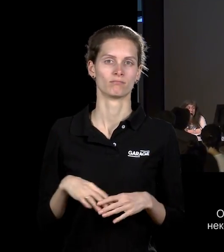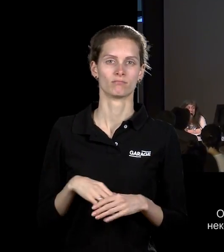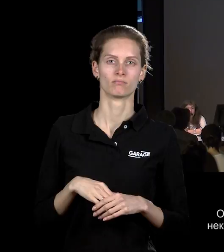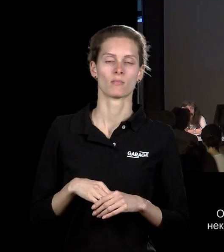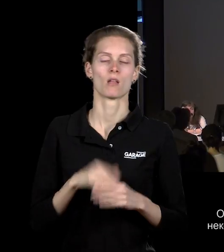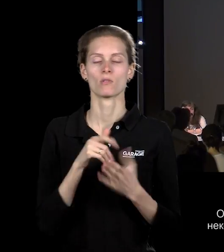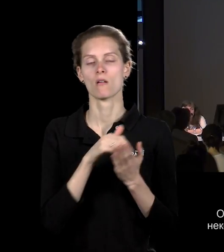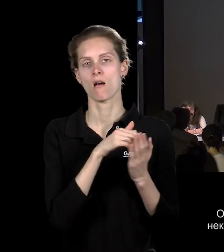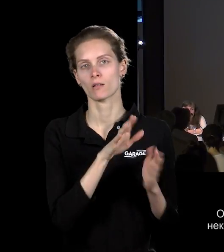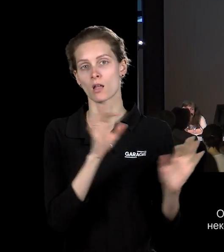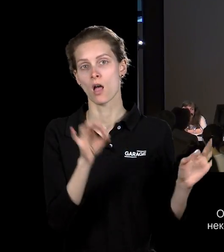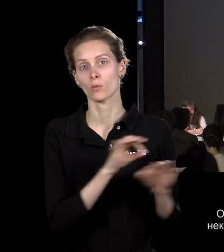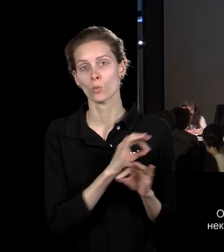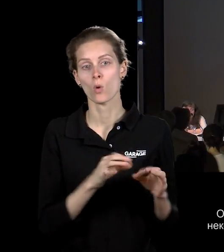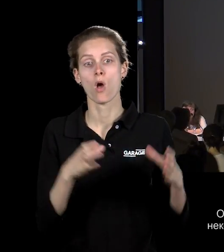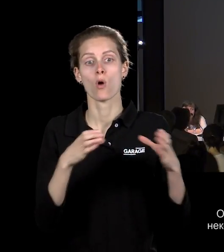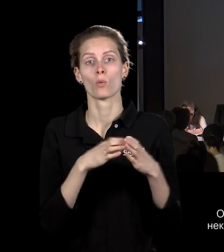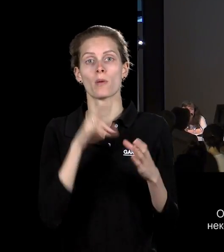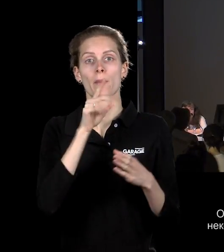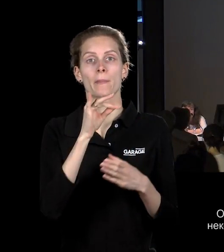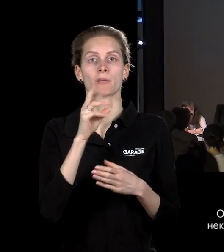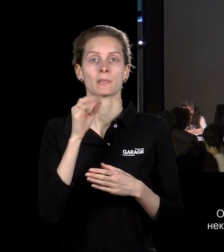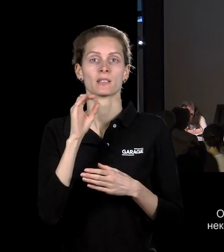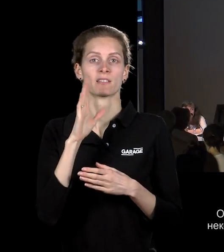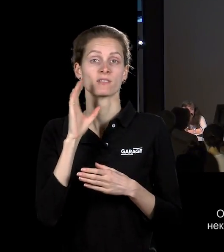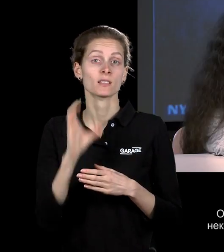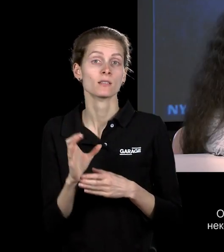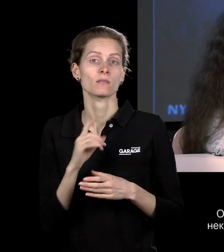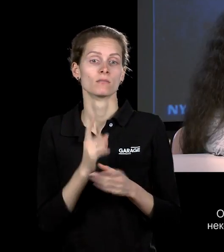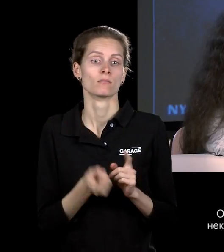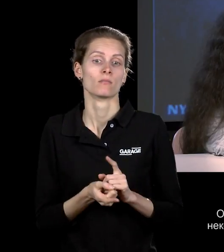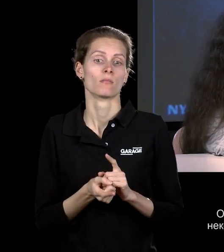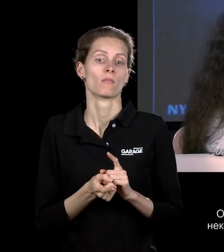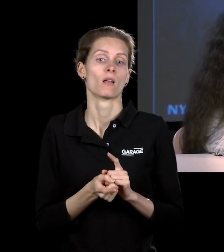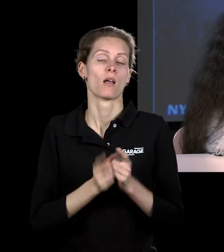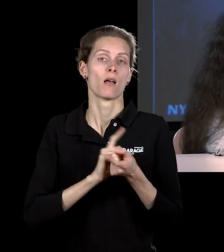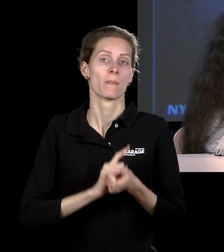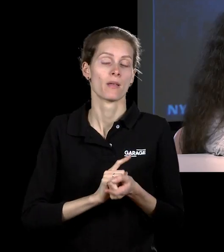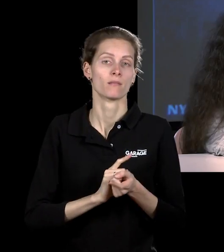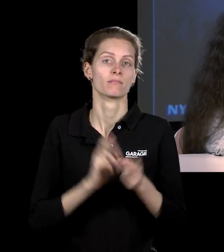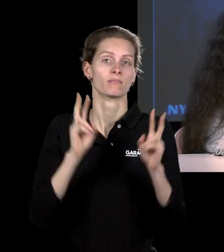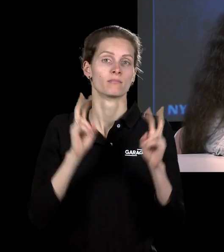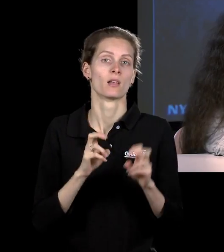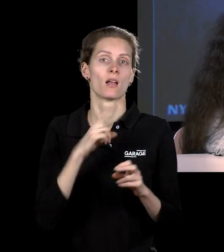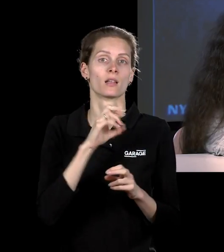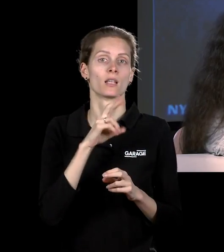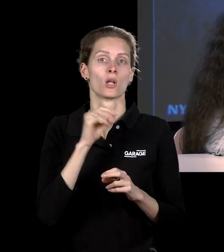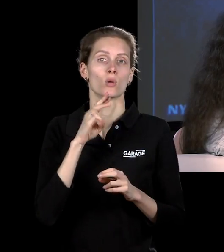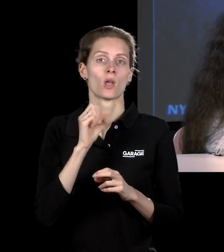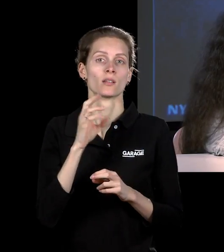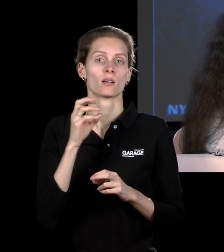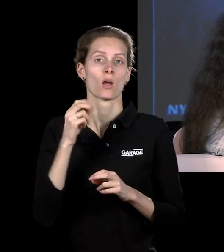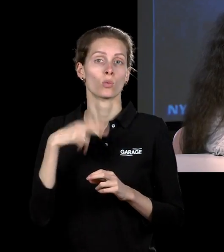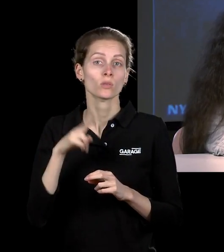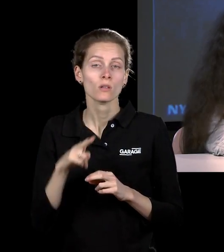отказался от музыки, а группа The Primitives через некоторое время превратилась, собственно говоря, в группу Velvet Underground, продюсером которой стал Энди